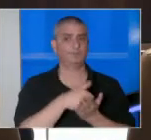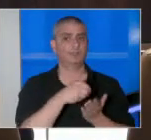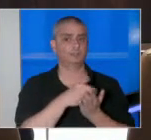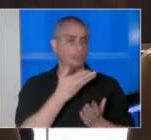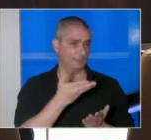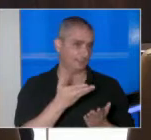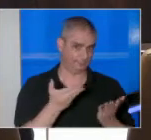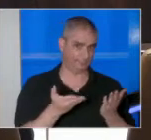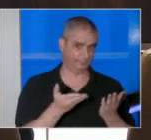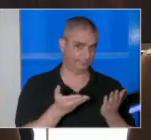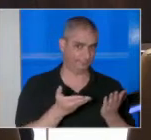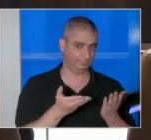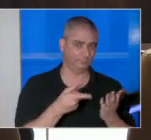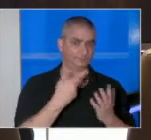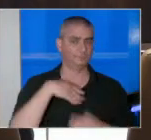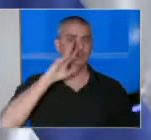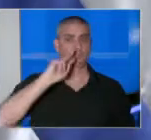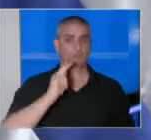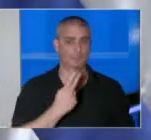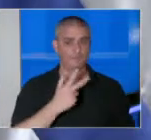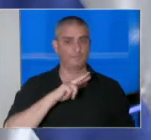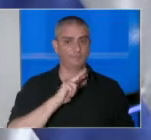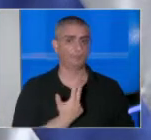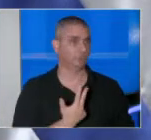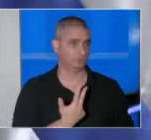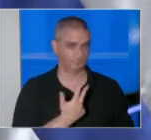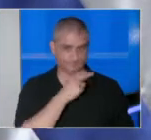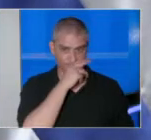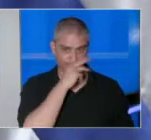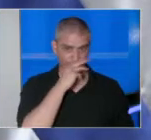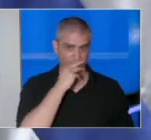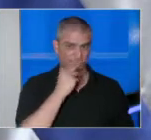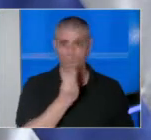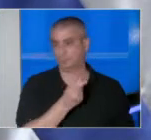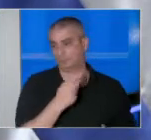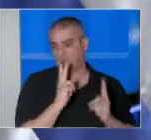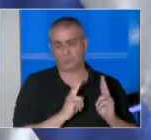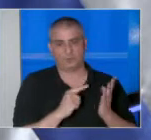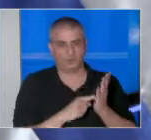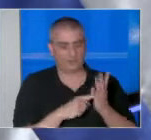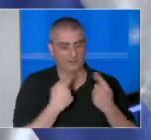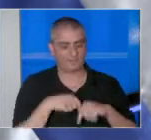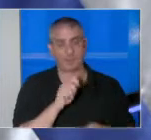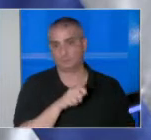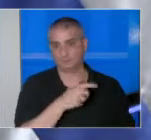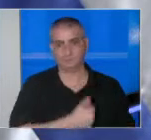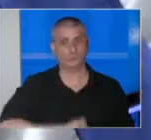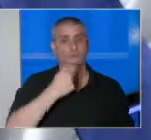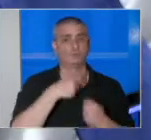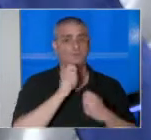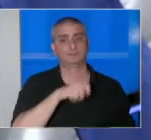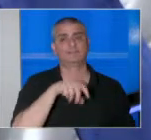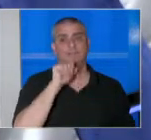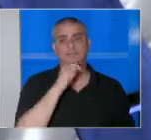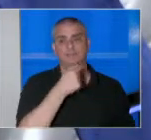ההמשכי בקריאה שנייה ושלישית, אבל למעשה הדבר הזה תקוע כי ועדת הכנסת בראשות חבר הכנסת